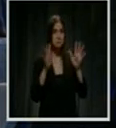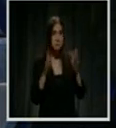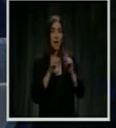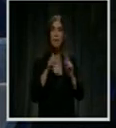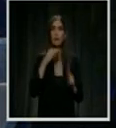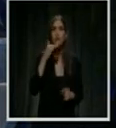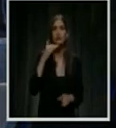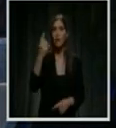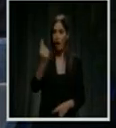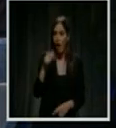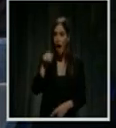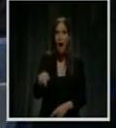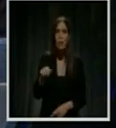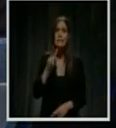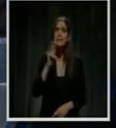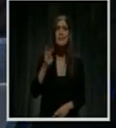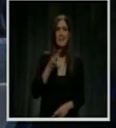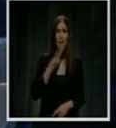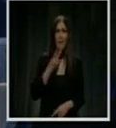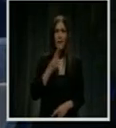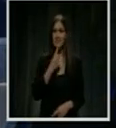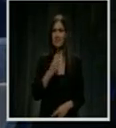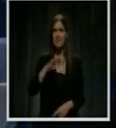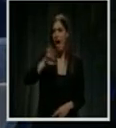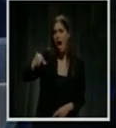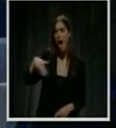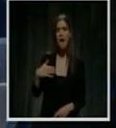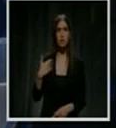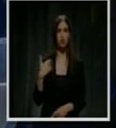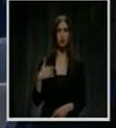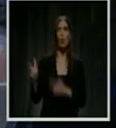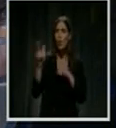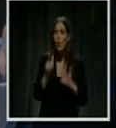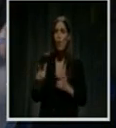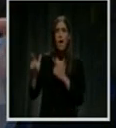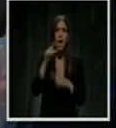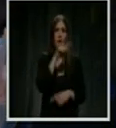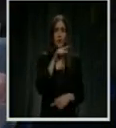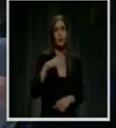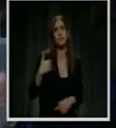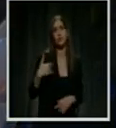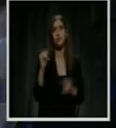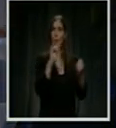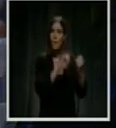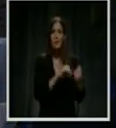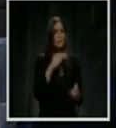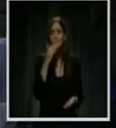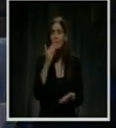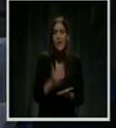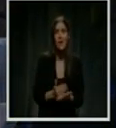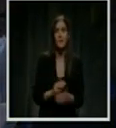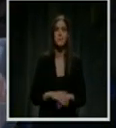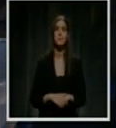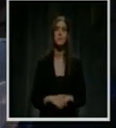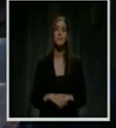b'din l-ipokrizija li tgħid li aħna rridu l-gwerra u inti trid il-paċi. U inti saqsejtni jekk